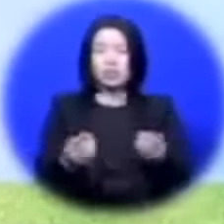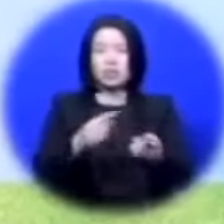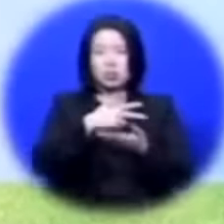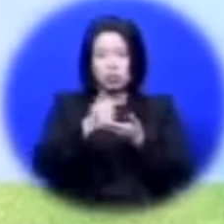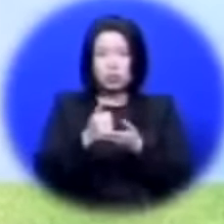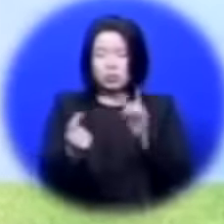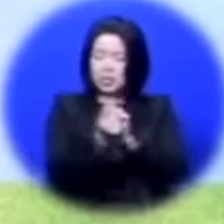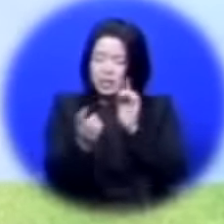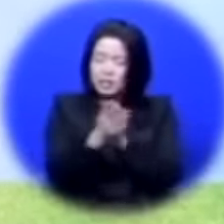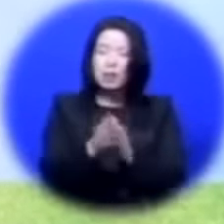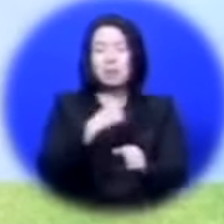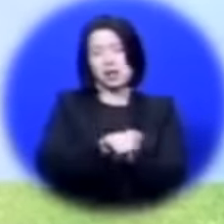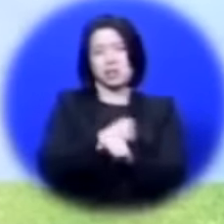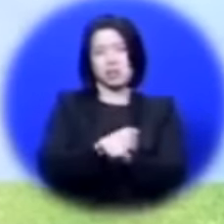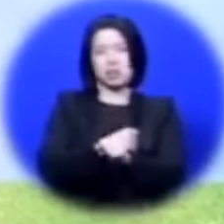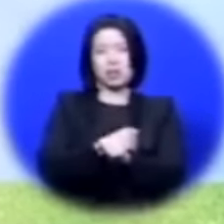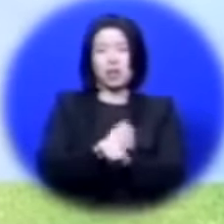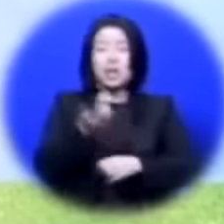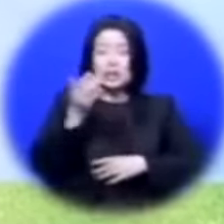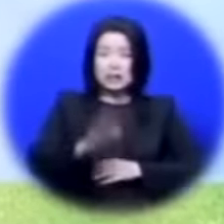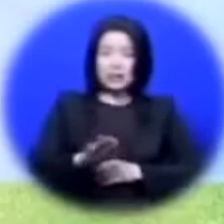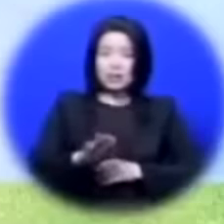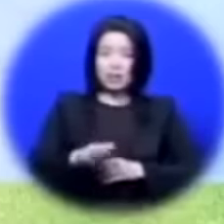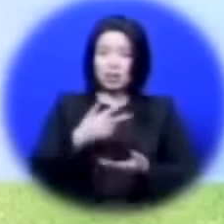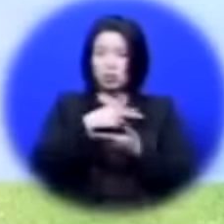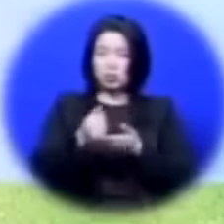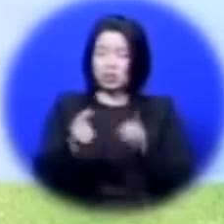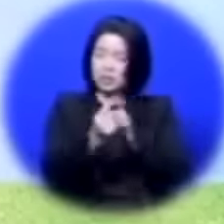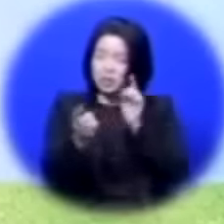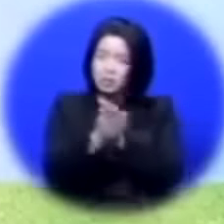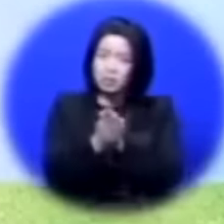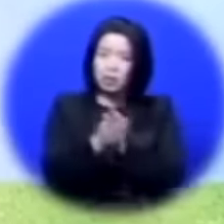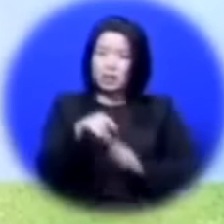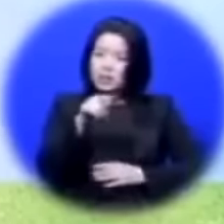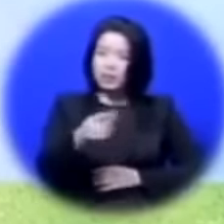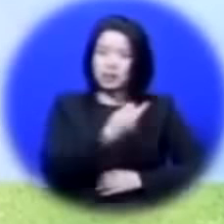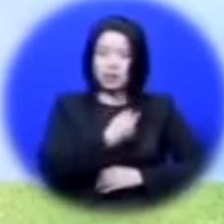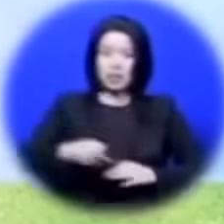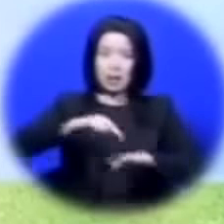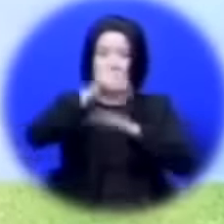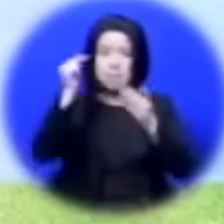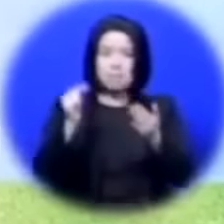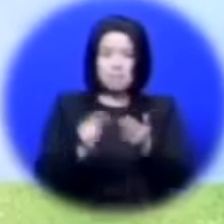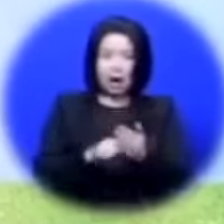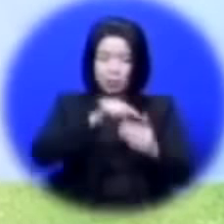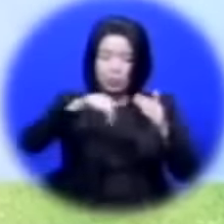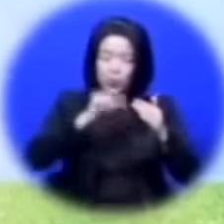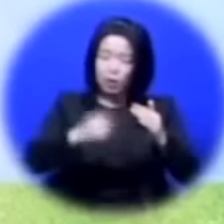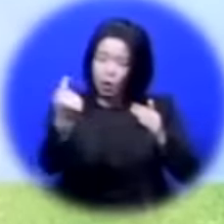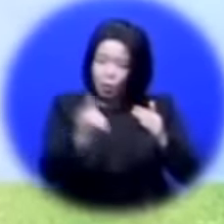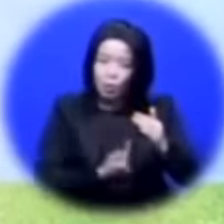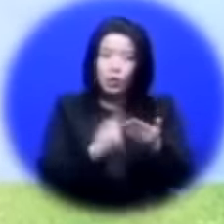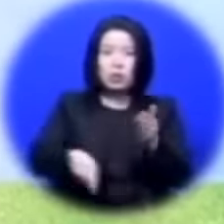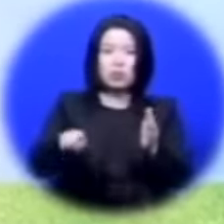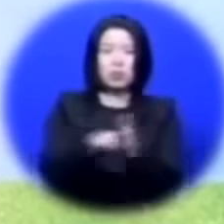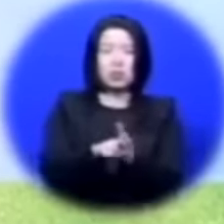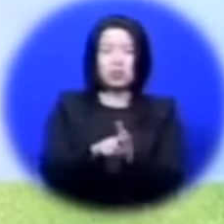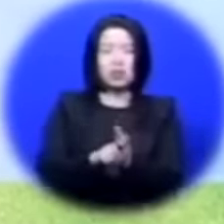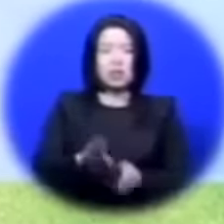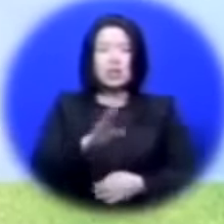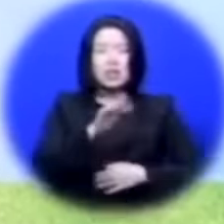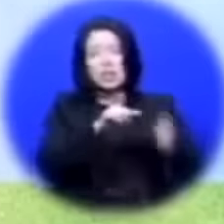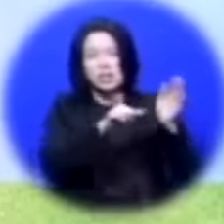하시는 거예요 주님이 그런데 주님이 직접 그 제자들의 마음속에 들어오시기 위해서